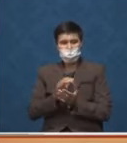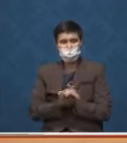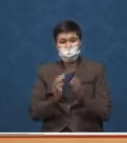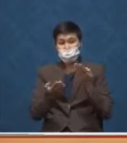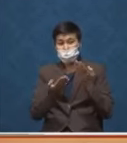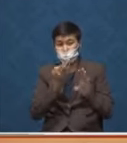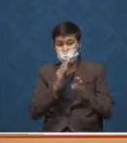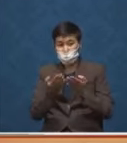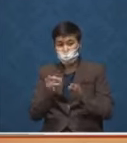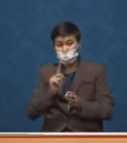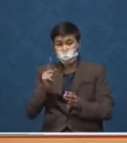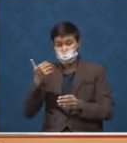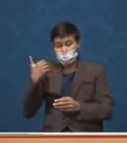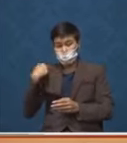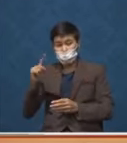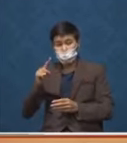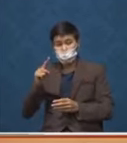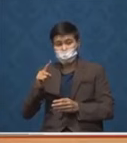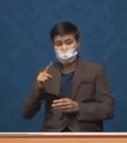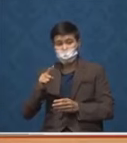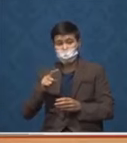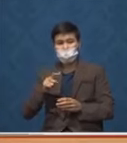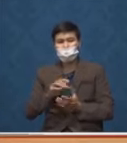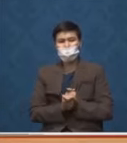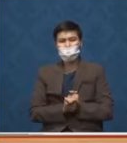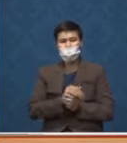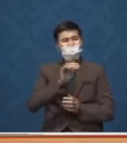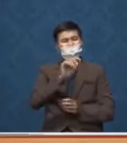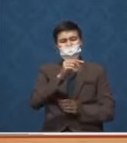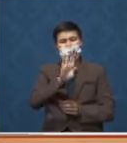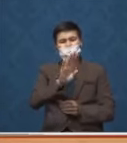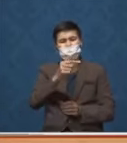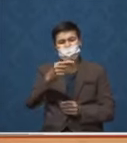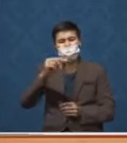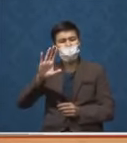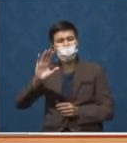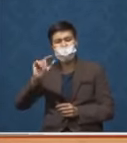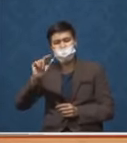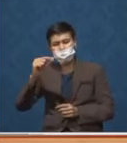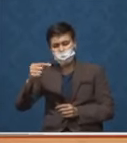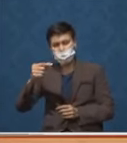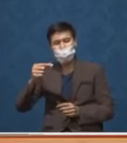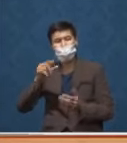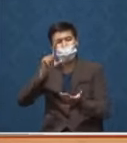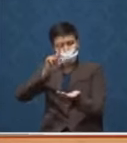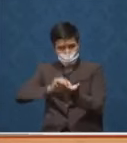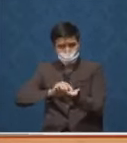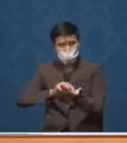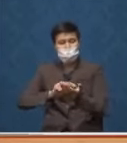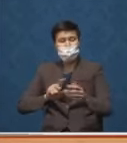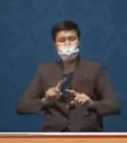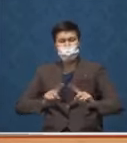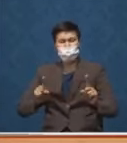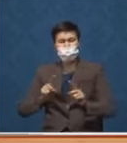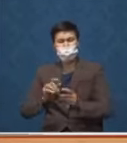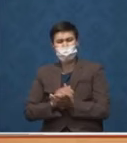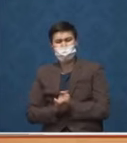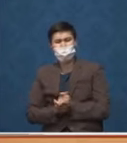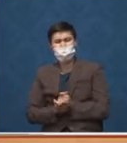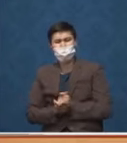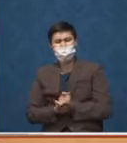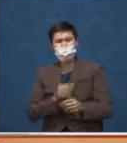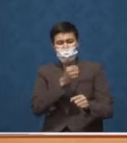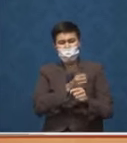จจะมีการค่าคลื่นความถี่ที่ถูกกับเรานะครับหรืออาจจะมีโอเปอเรเตอร์ที่ลงทุนในด้านโครงสร้างพื้นฐานได้ถูกกว่